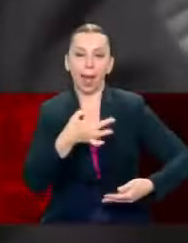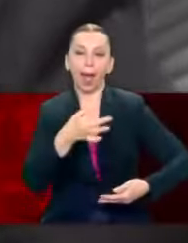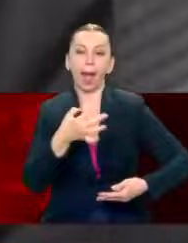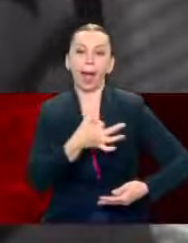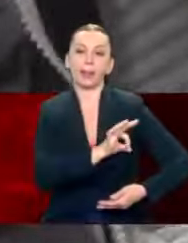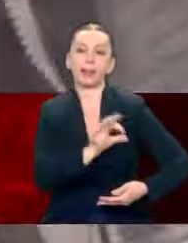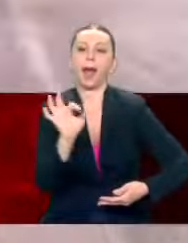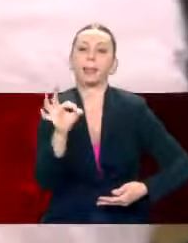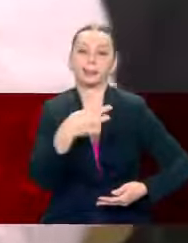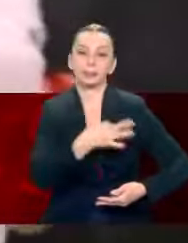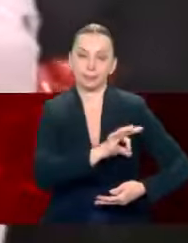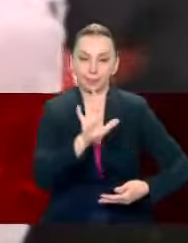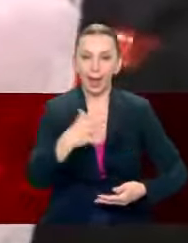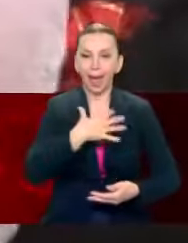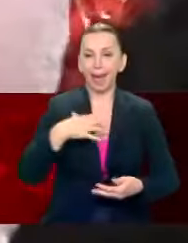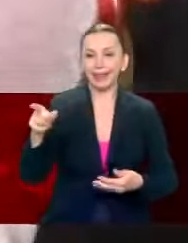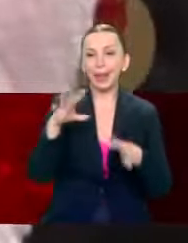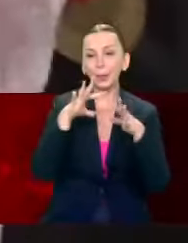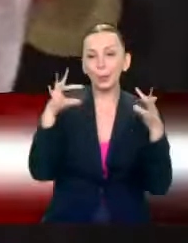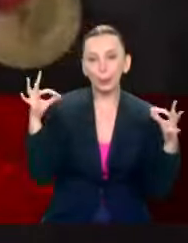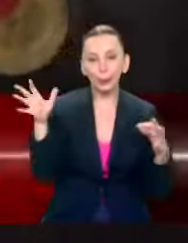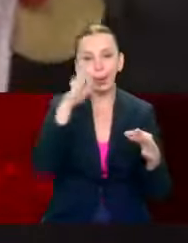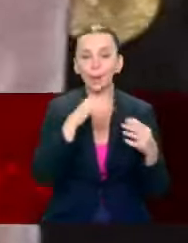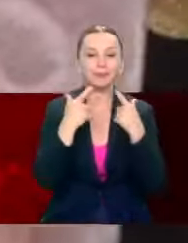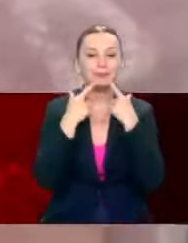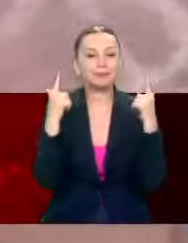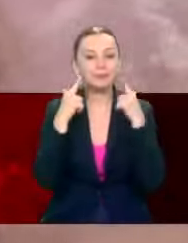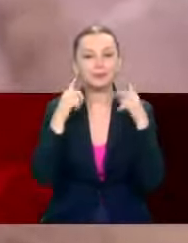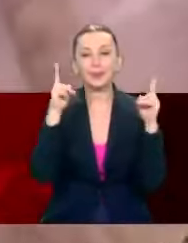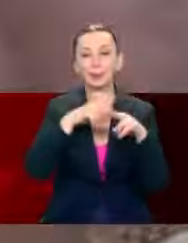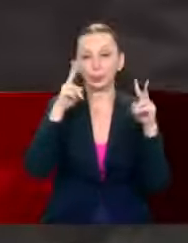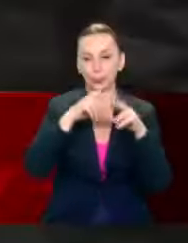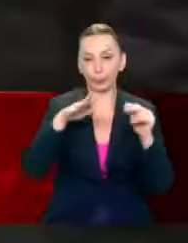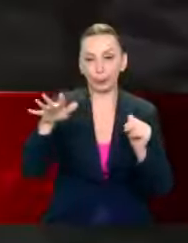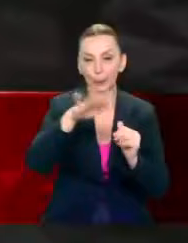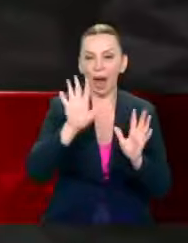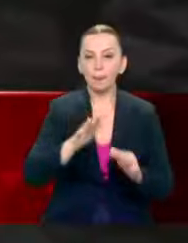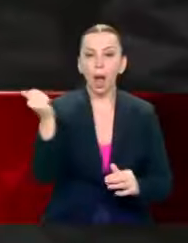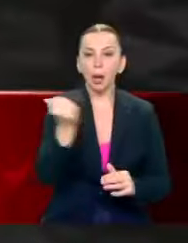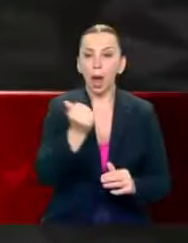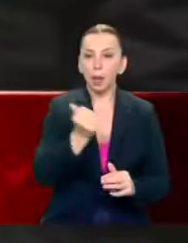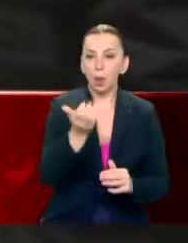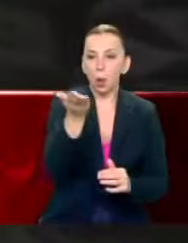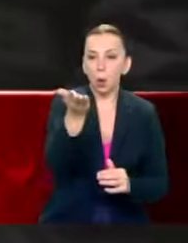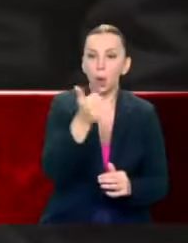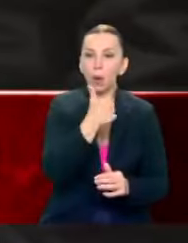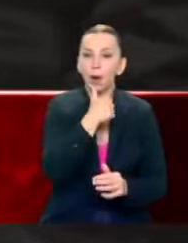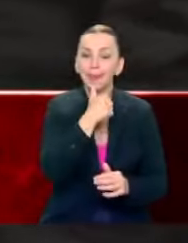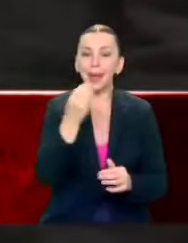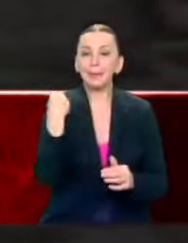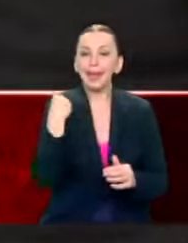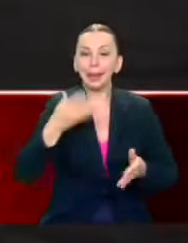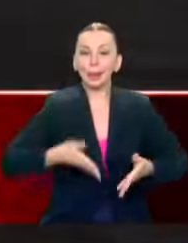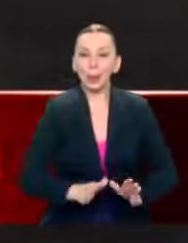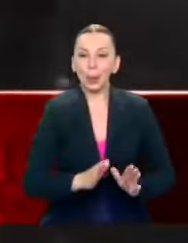takmıştı. Annesi de çok mutluydu, herkesin yüzü gülüyordu. Ama katil de oradaydı. Çiçeği burnunda